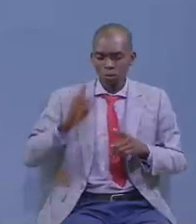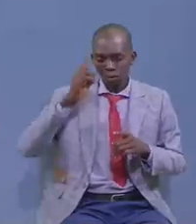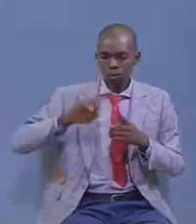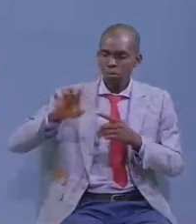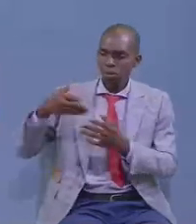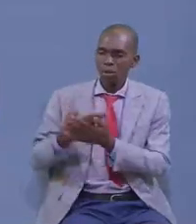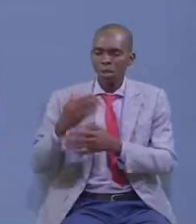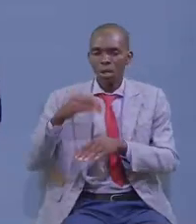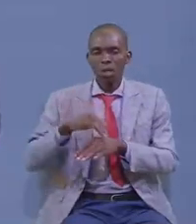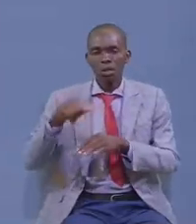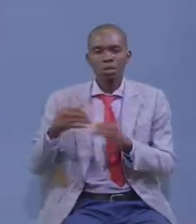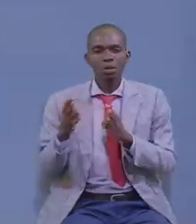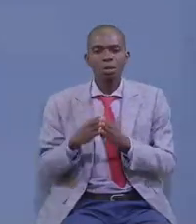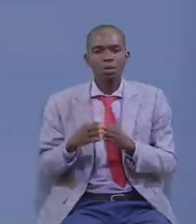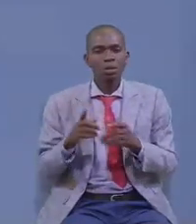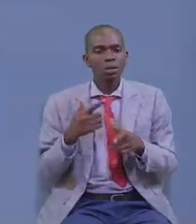Jean et Jacques ont dit,